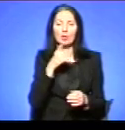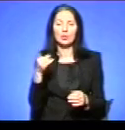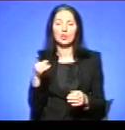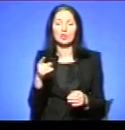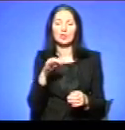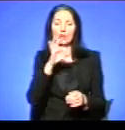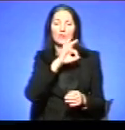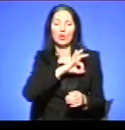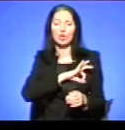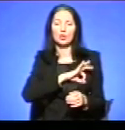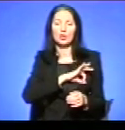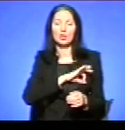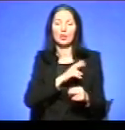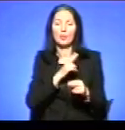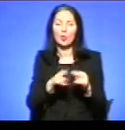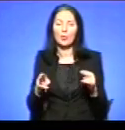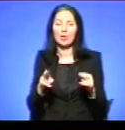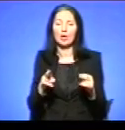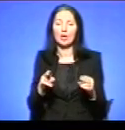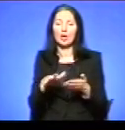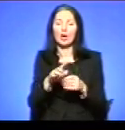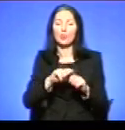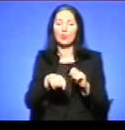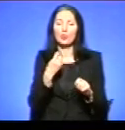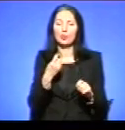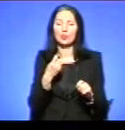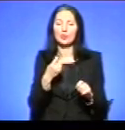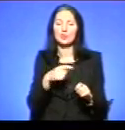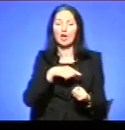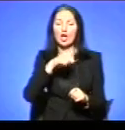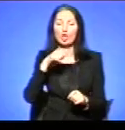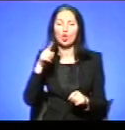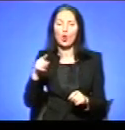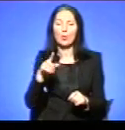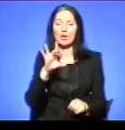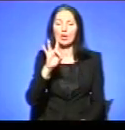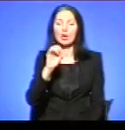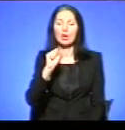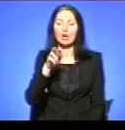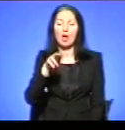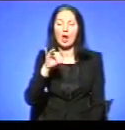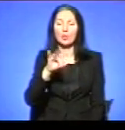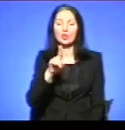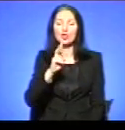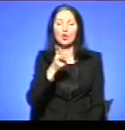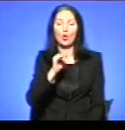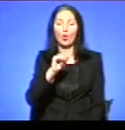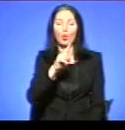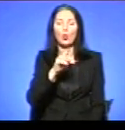під час експлуатації пропадає або пошкоджується ідентифікаційний номер рами, чи кузова, чи